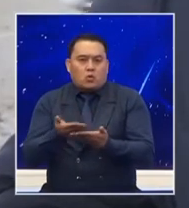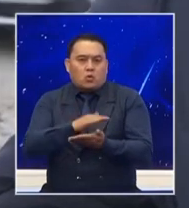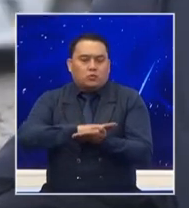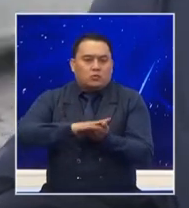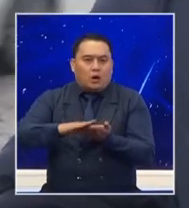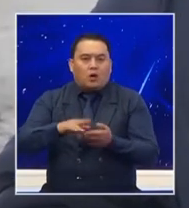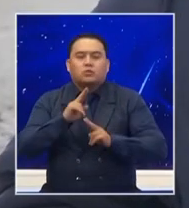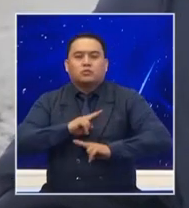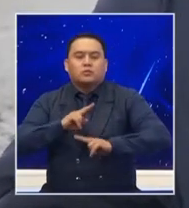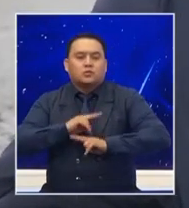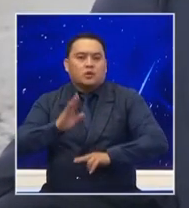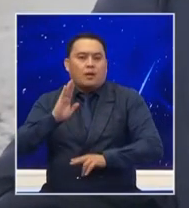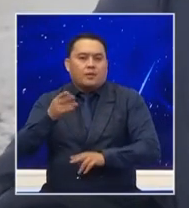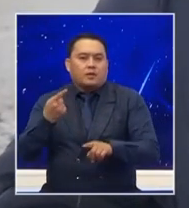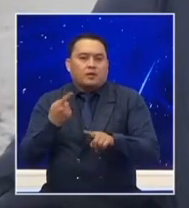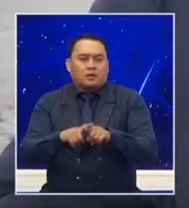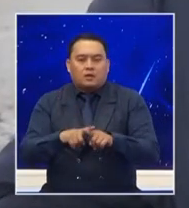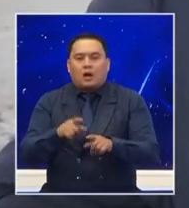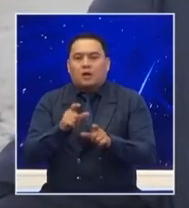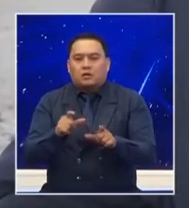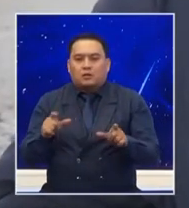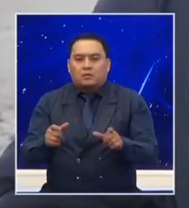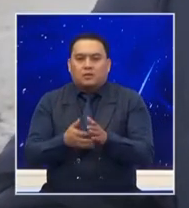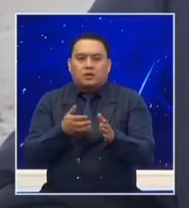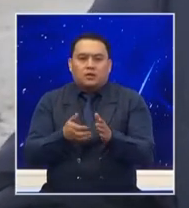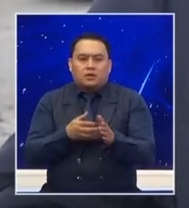жүреді. Техникамыз адам саны жеткілікті. Күн-түн демей